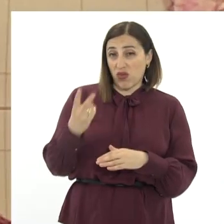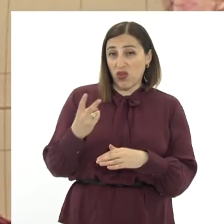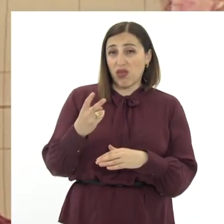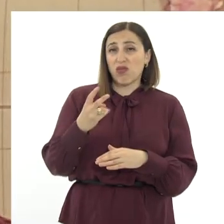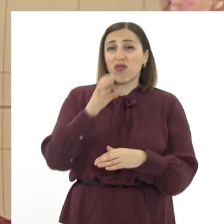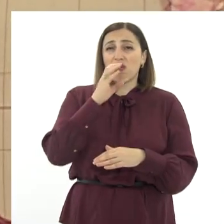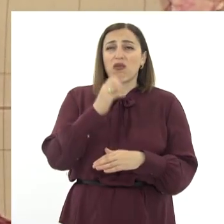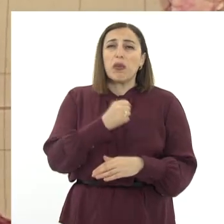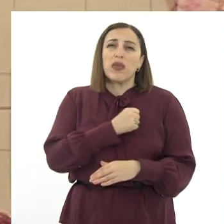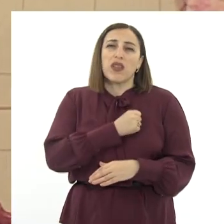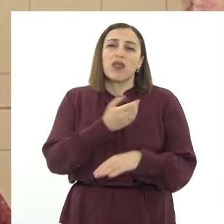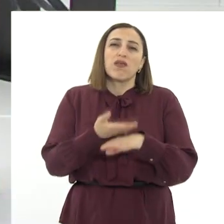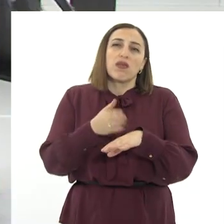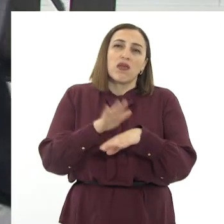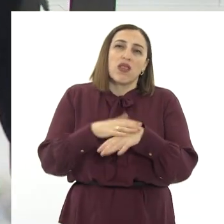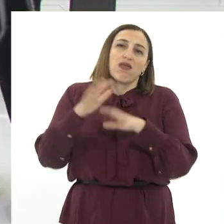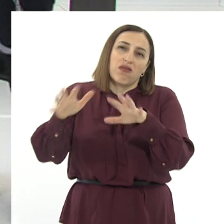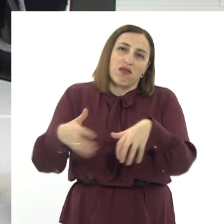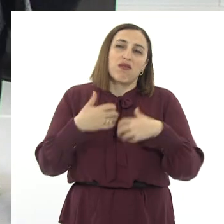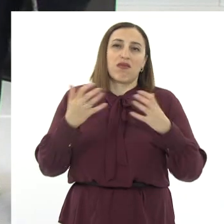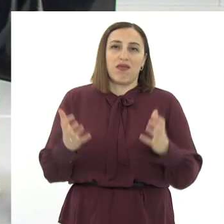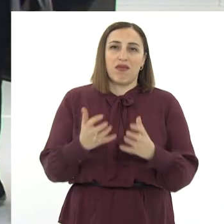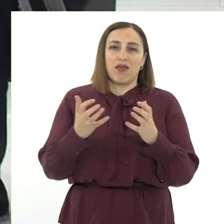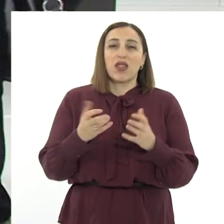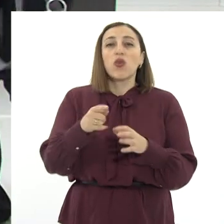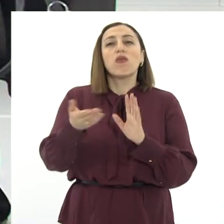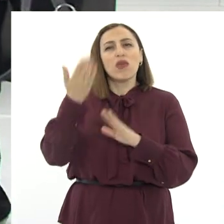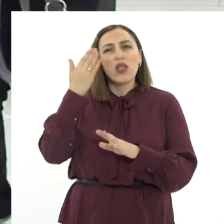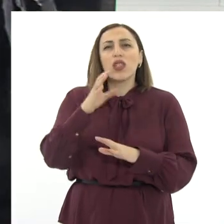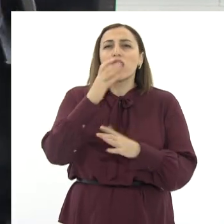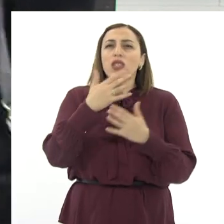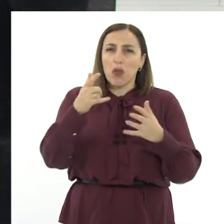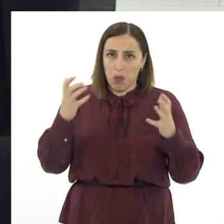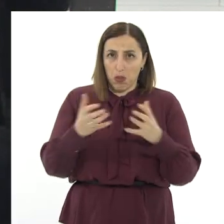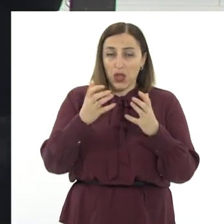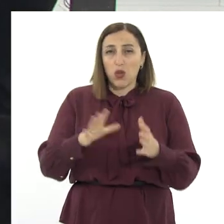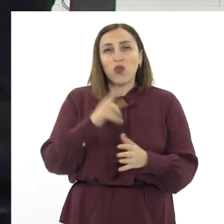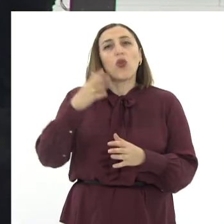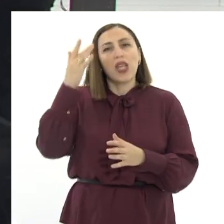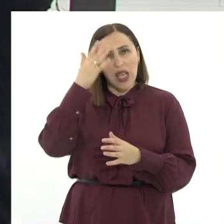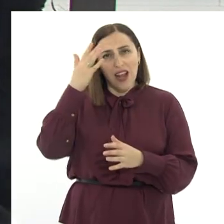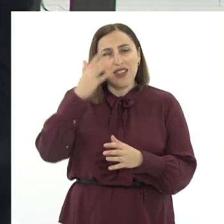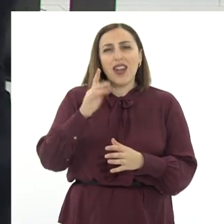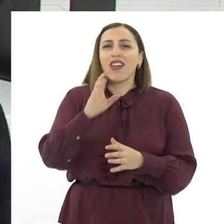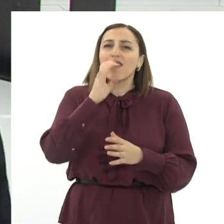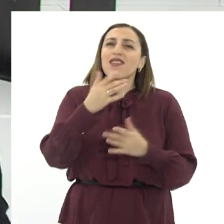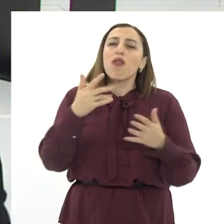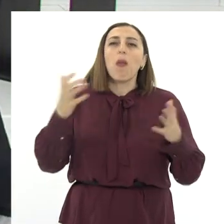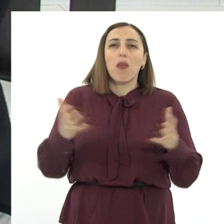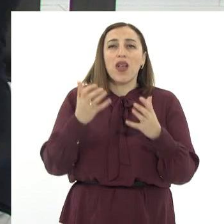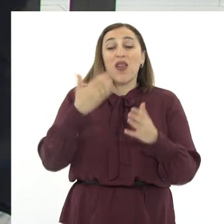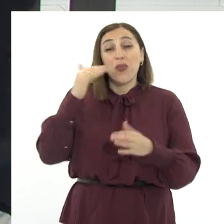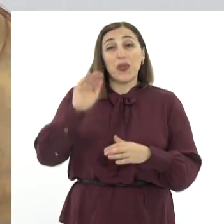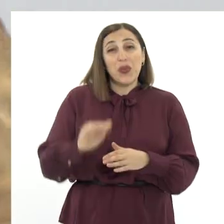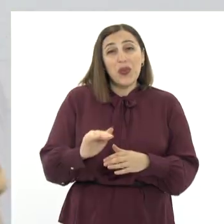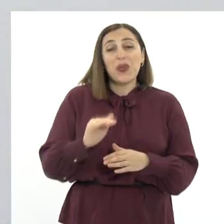տեսնելով խղճացել եմ ու վերցրել իմ խնամակալության տակ։ Իսկ նախկինում ունեցել եք կենթանիներ կամ երազել եք ունենալու մասին։ Երբ